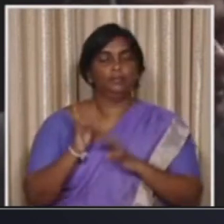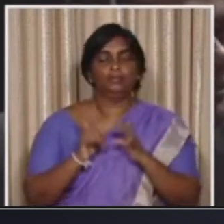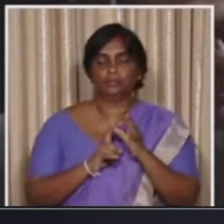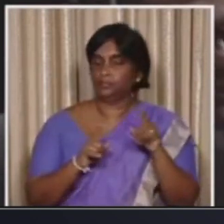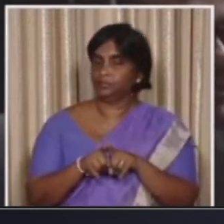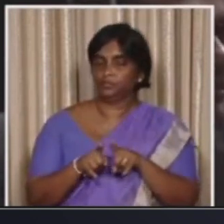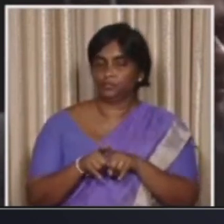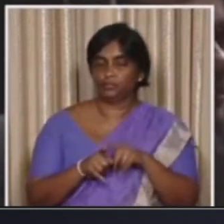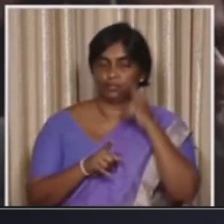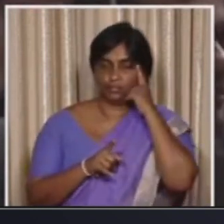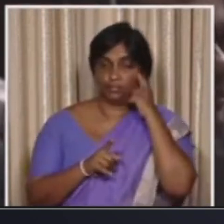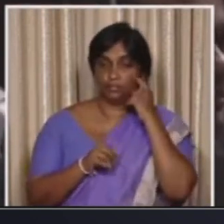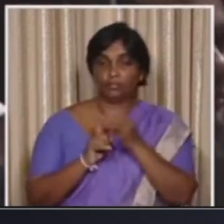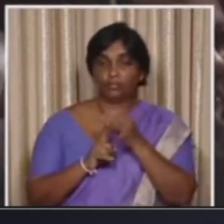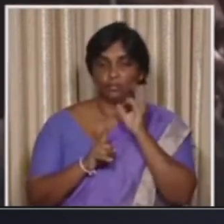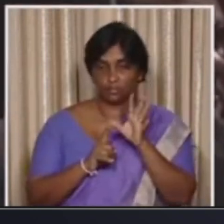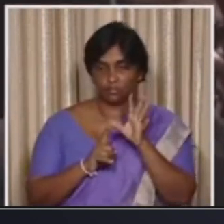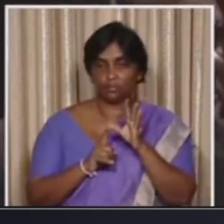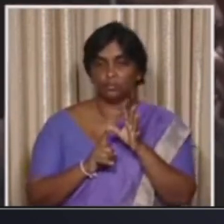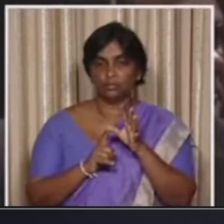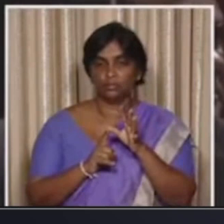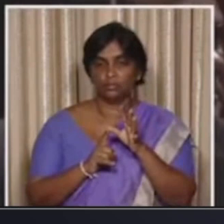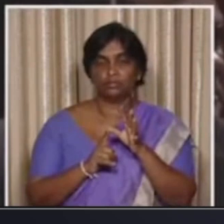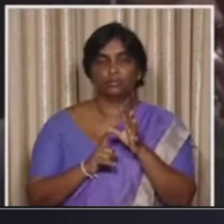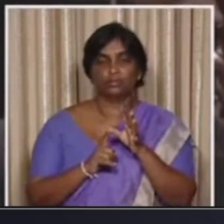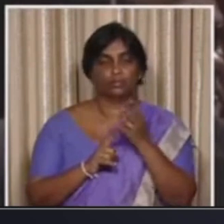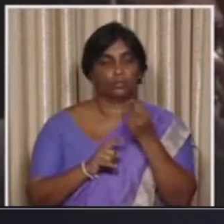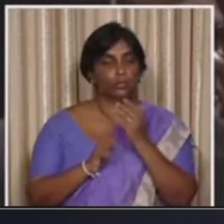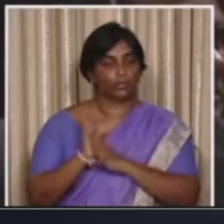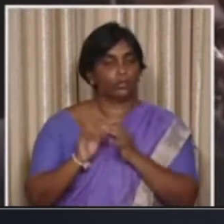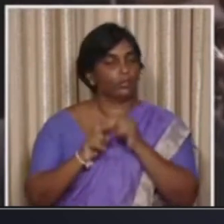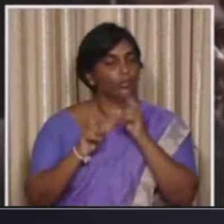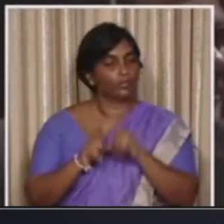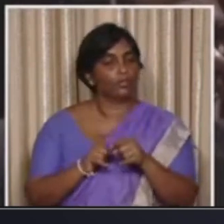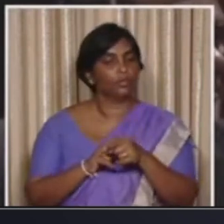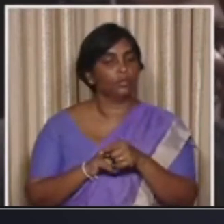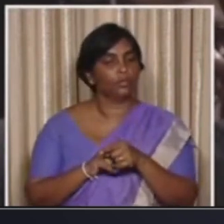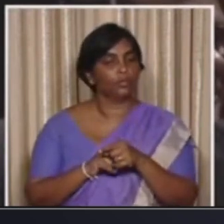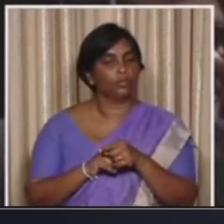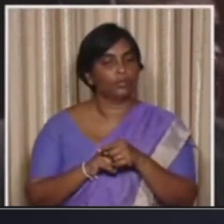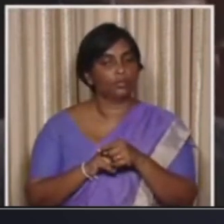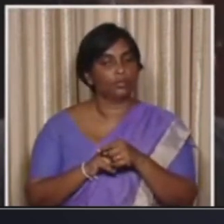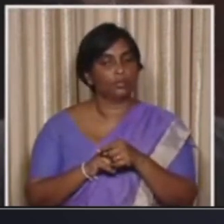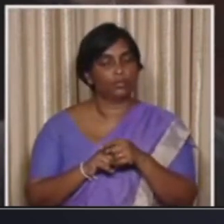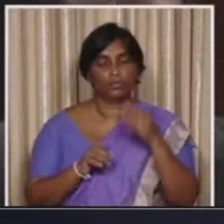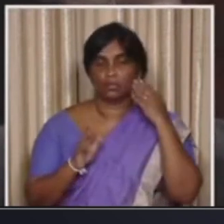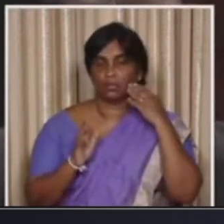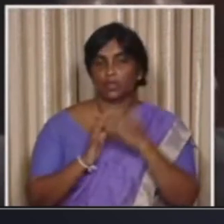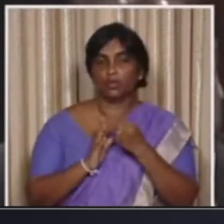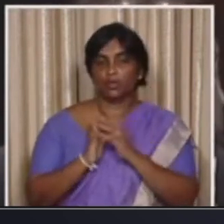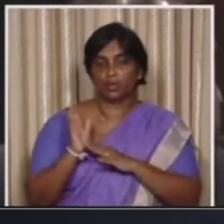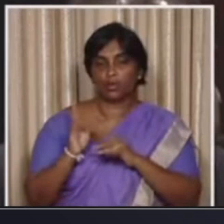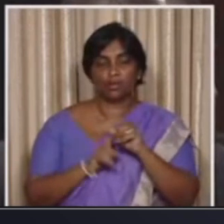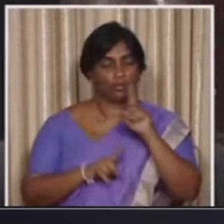vidiyata. Janadhipathuma mudala mathyavarya vidiyata me vidiyata me mudala mathyavarya vidiyata